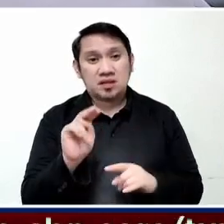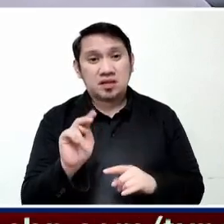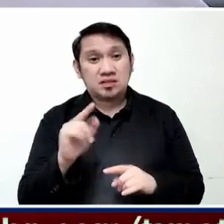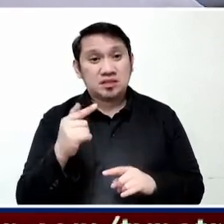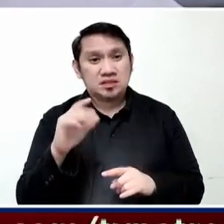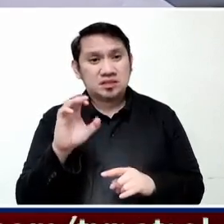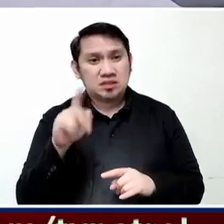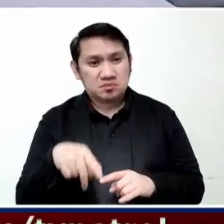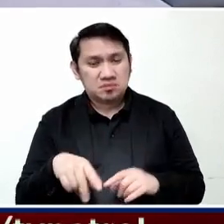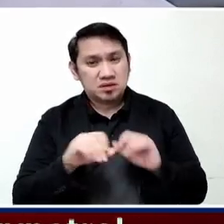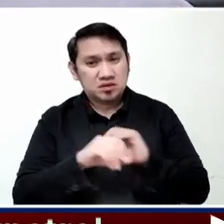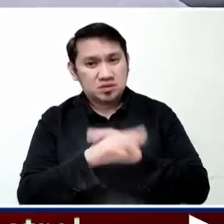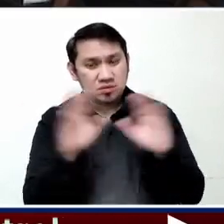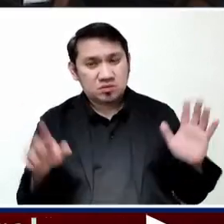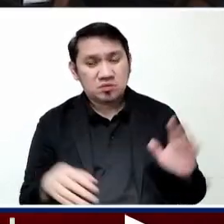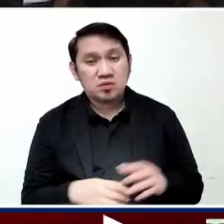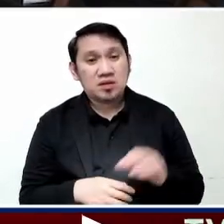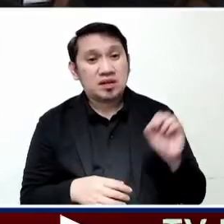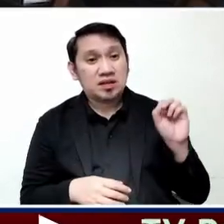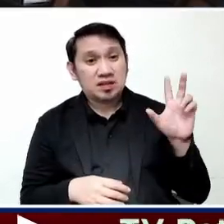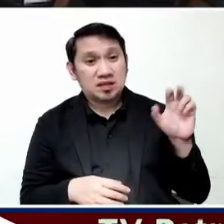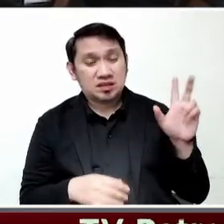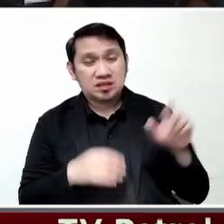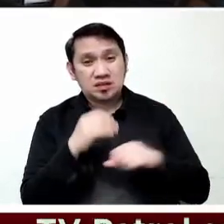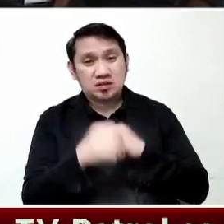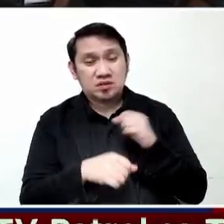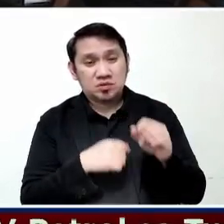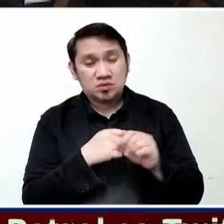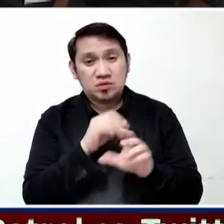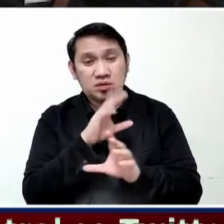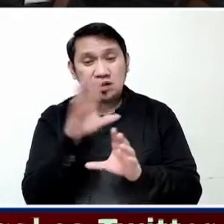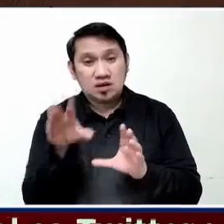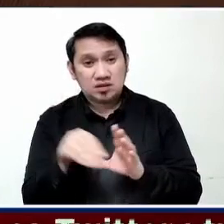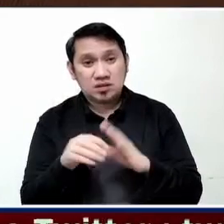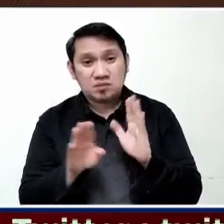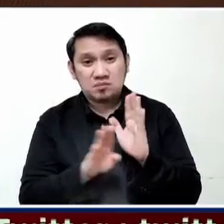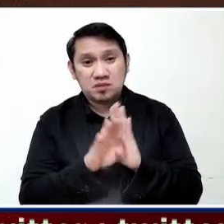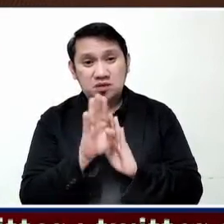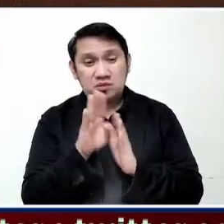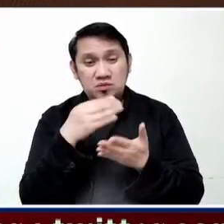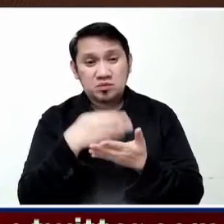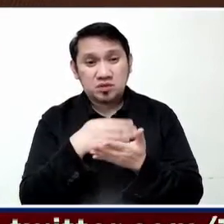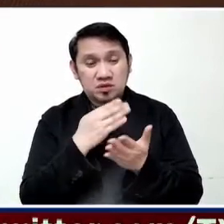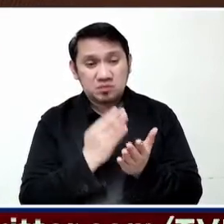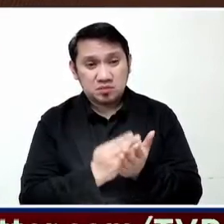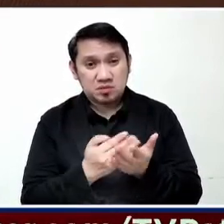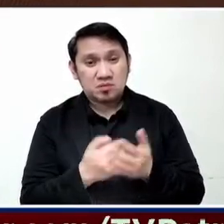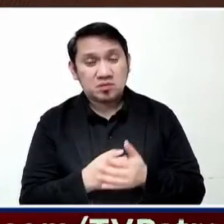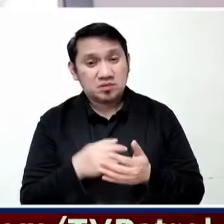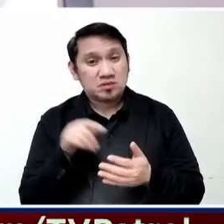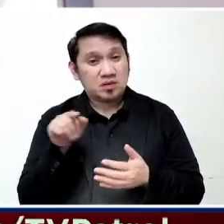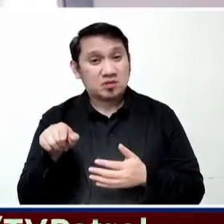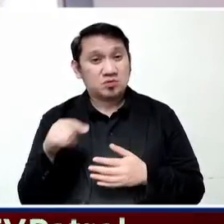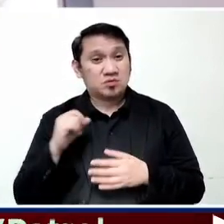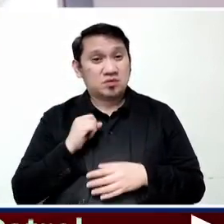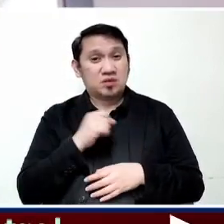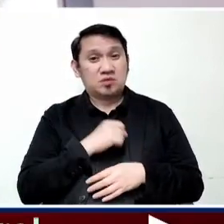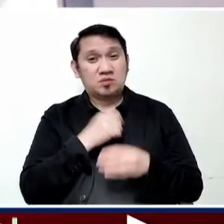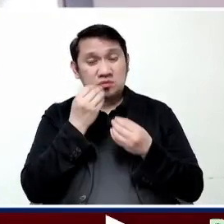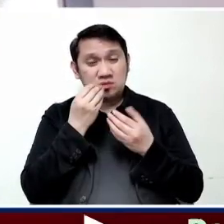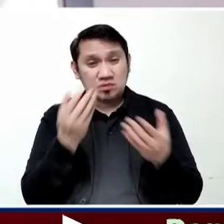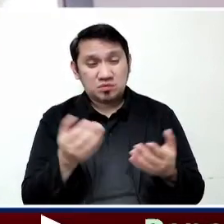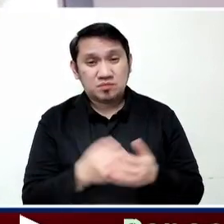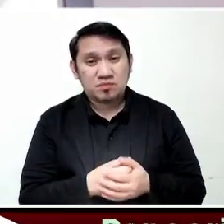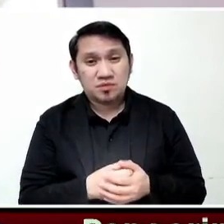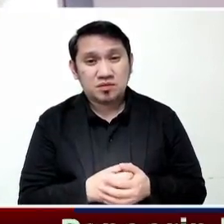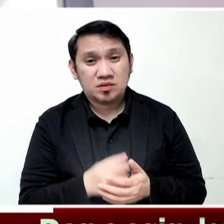na 13 taon ang pasok sa bilyon-bilyong pisong budget na isiniwalat ng senador. Kung i-isolate mo